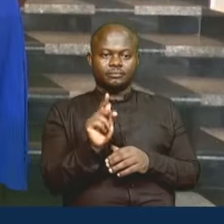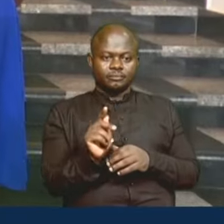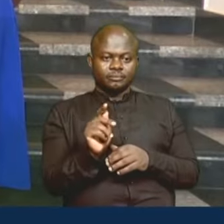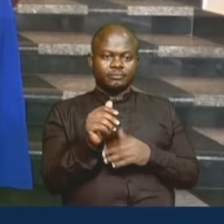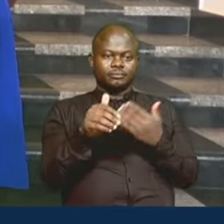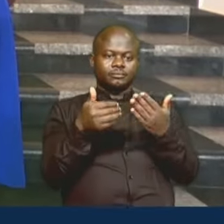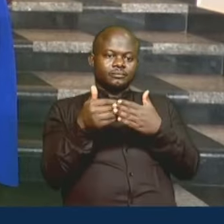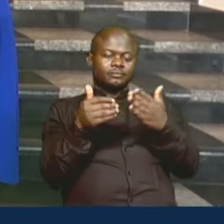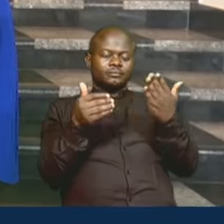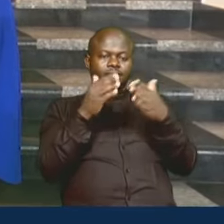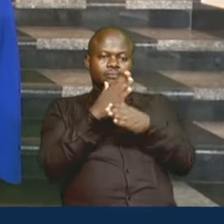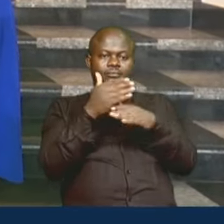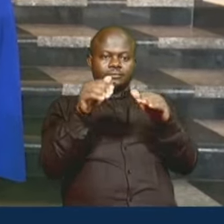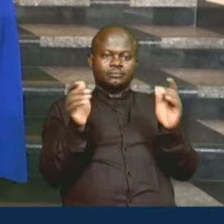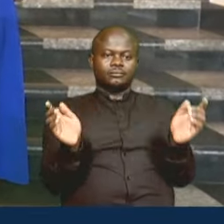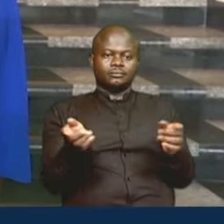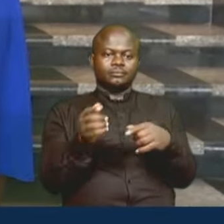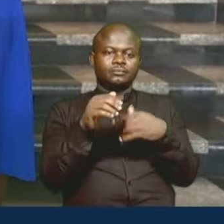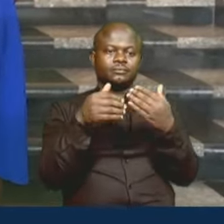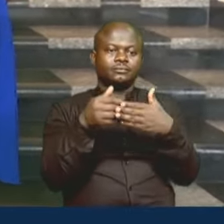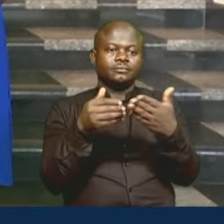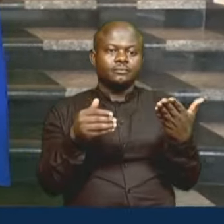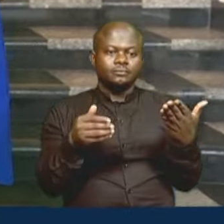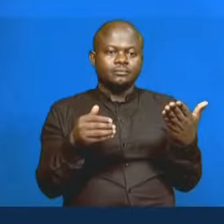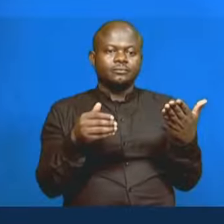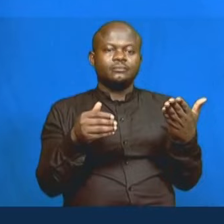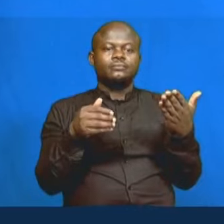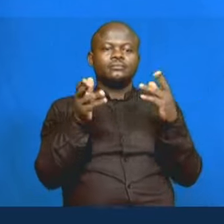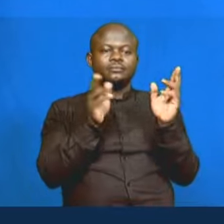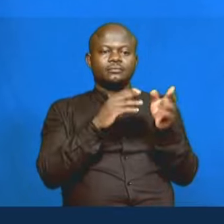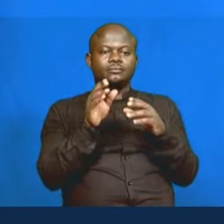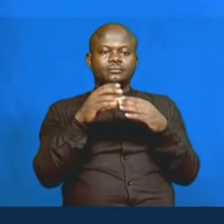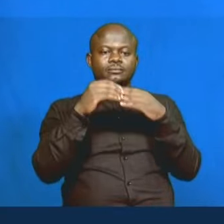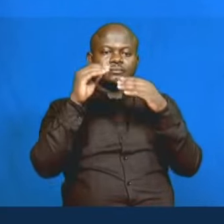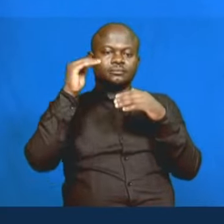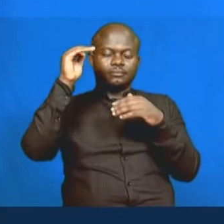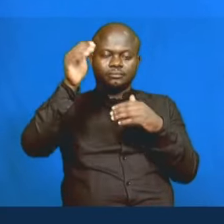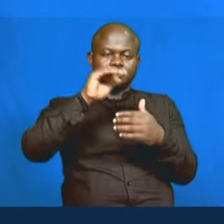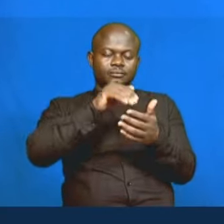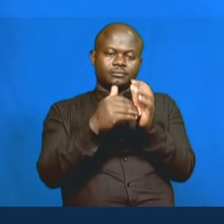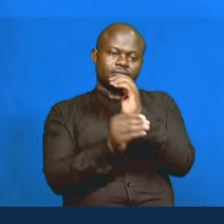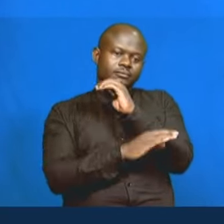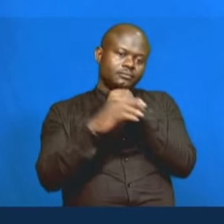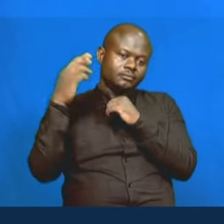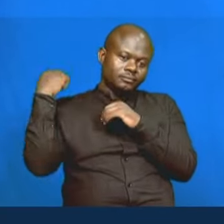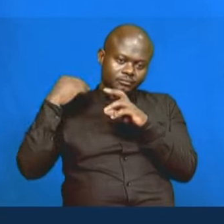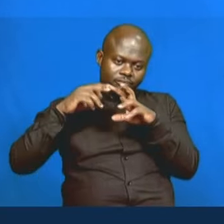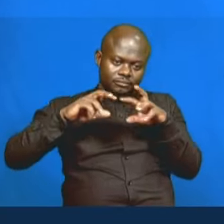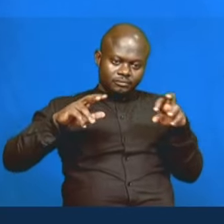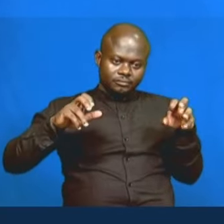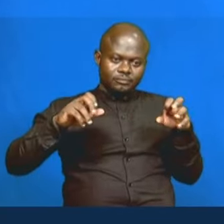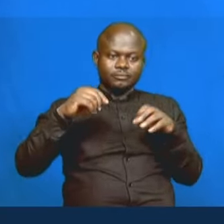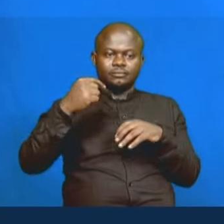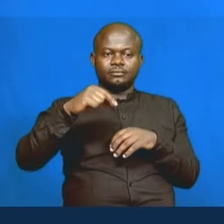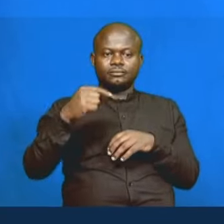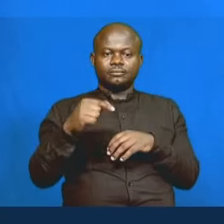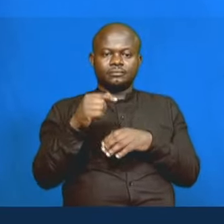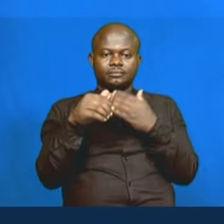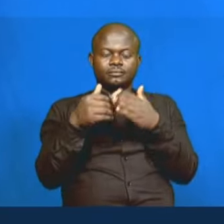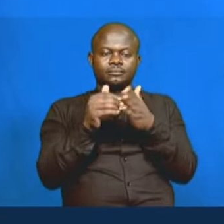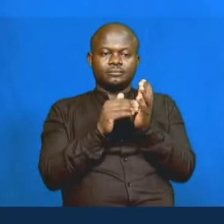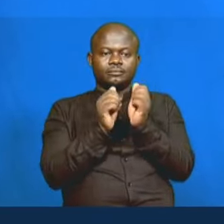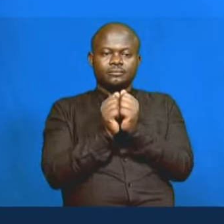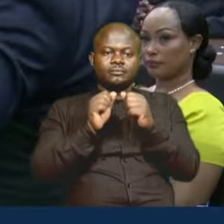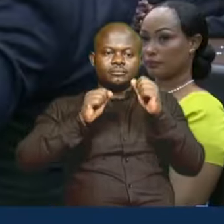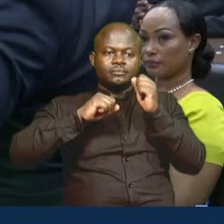w'Ubuhinzi n'Ubworozi asimbuye Musafiri Defense, yarasanzwe ari umuyobozi mukuru w'ikigo cy'igihugu gishinzwe ubugenzuzi bw'ubuziranenge, ihiganwa